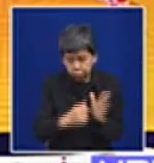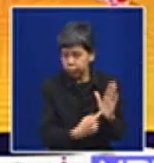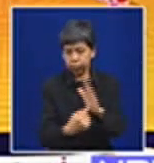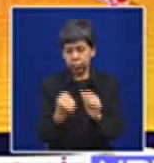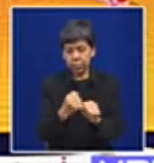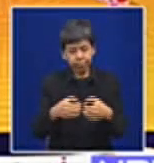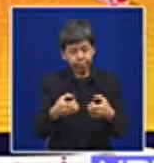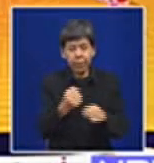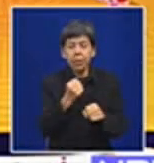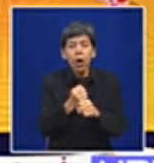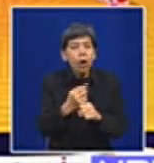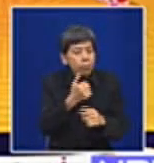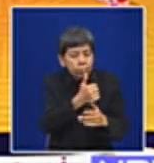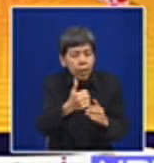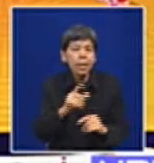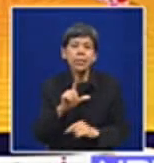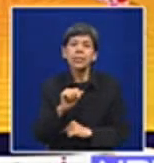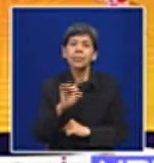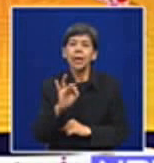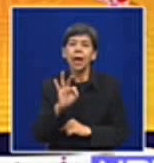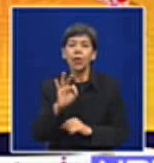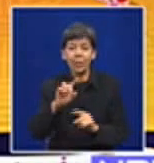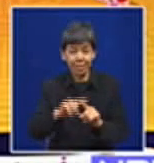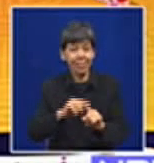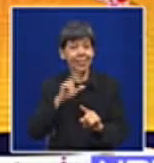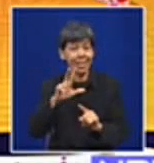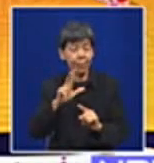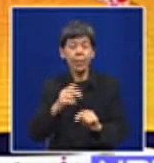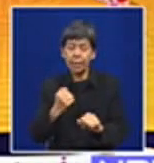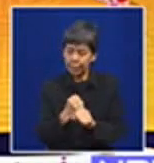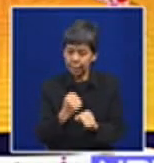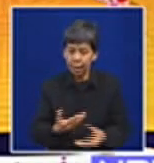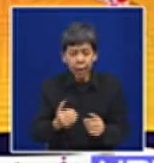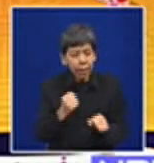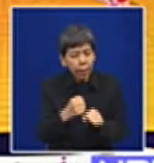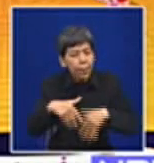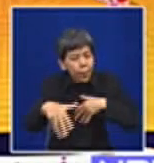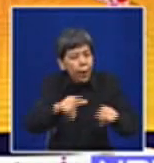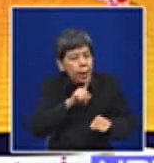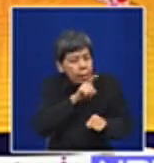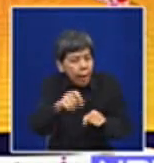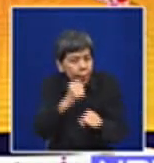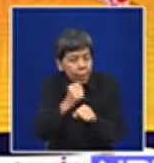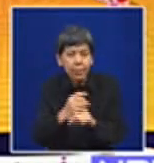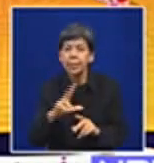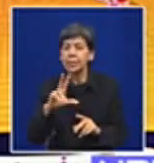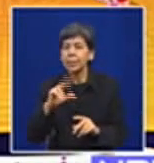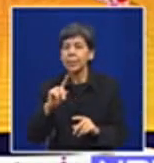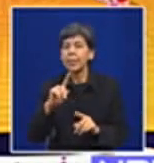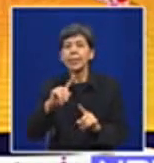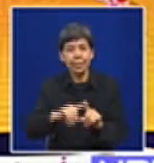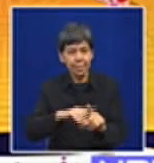เป็นรัฐธรรมนูญฉบับสมบูรณ์ในวันที่29มีนาคมพร้อมที่จะให้ทำประชามติกันในวันที่31กรกฎาคมนี้